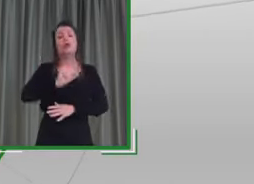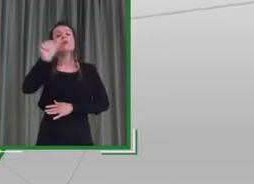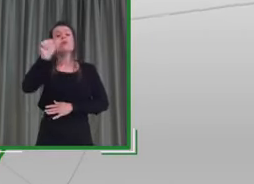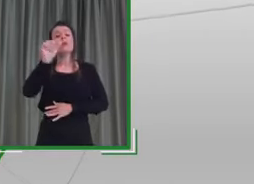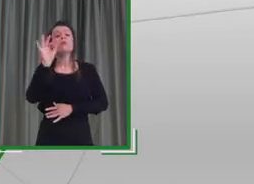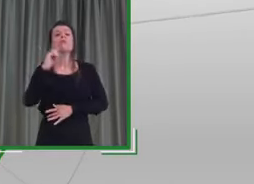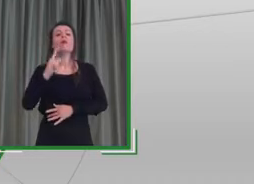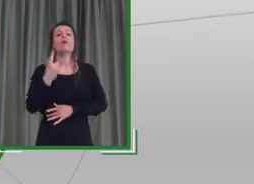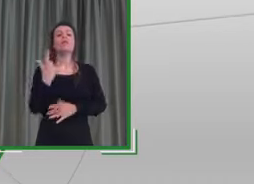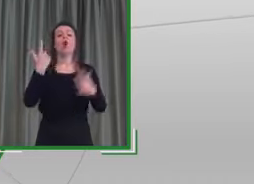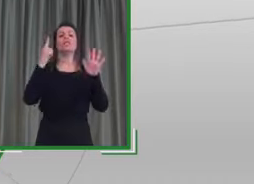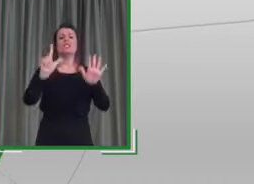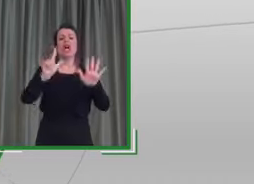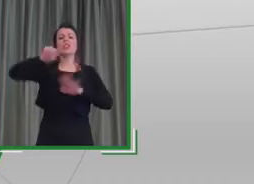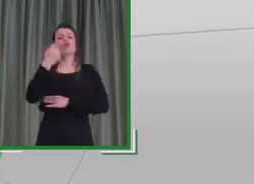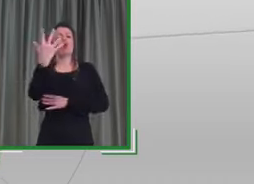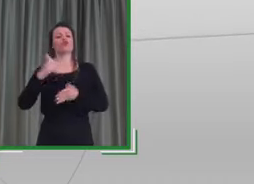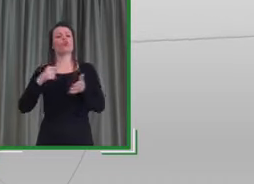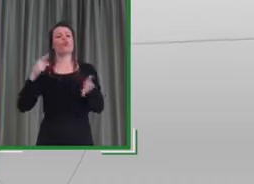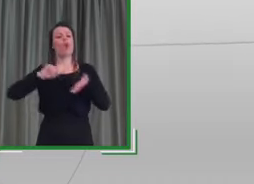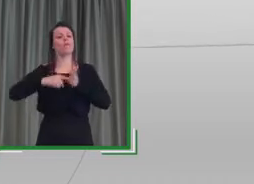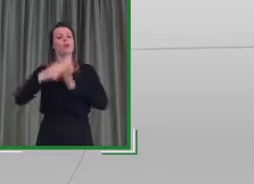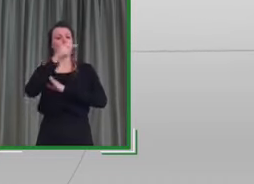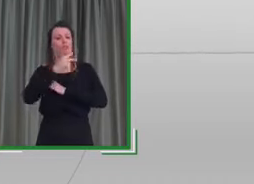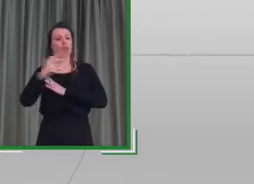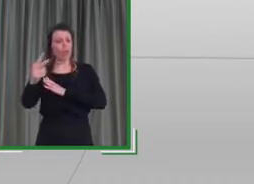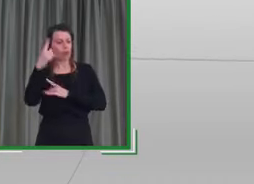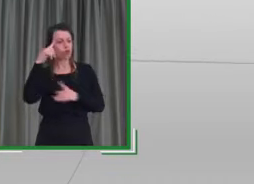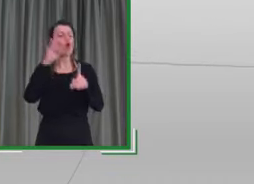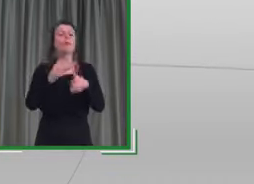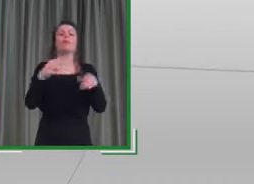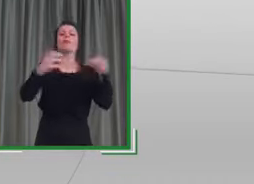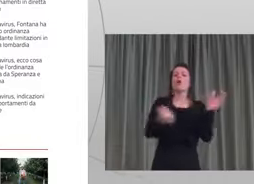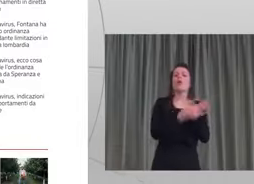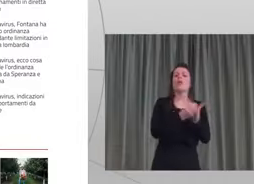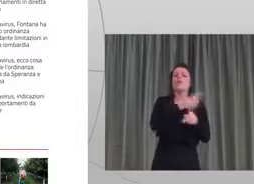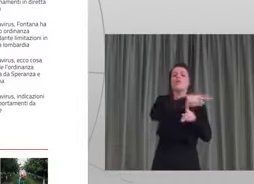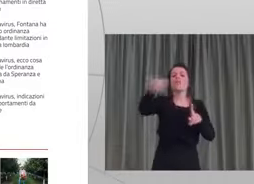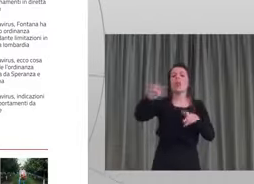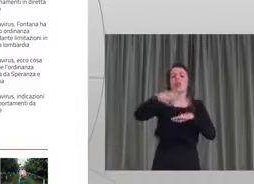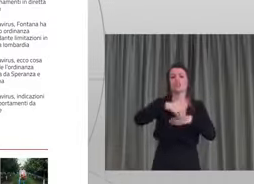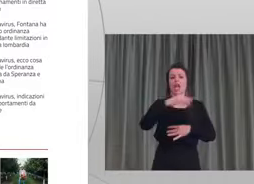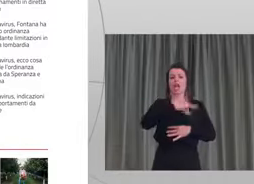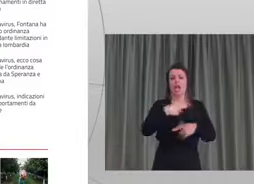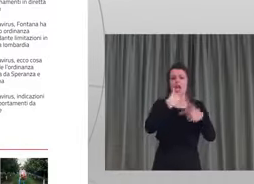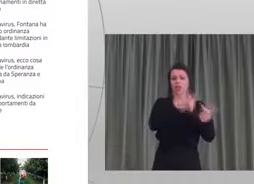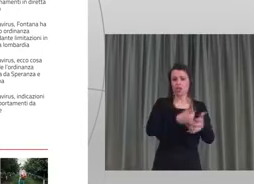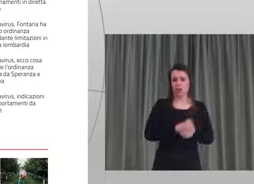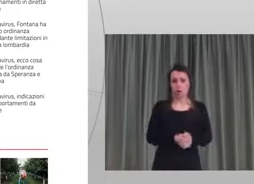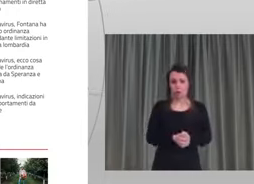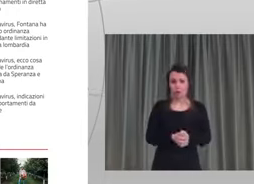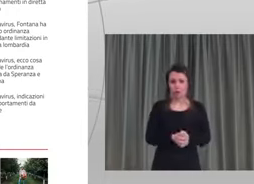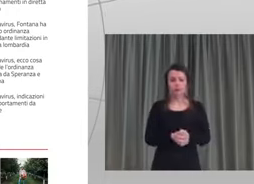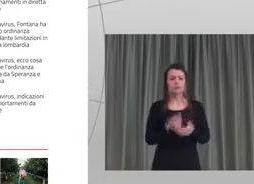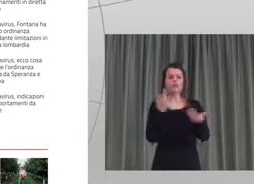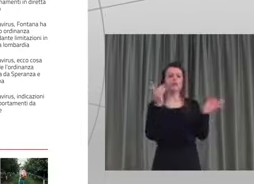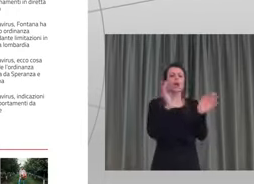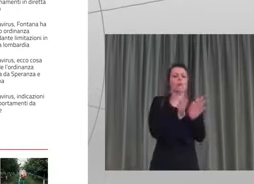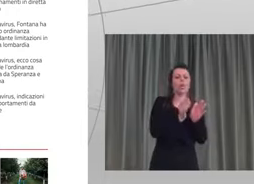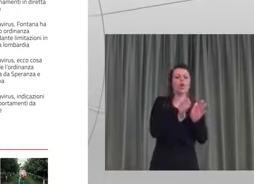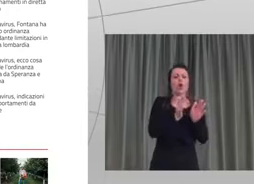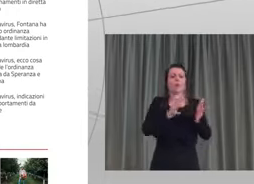milioni di euro per credito alle imprese piccole medie e micro imprese